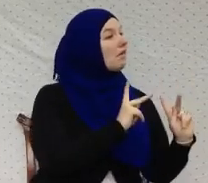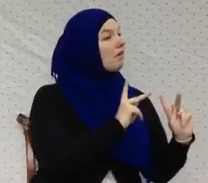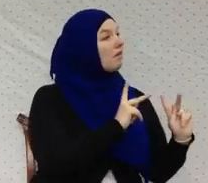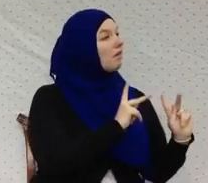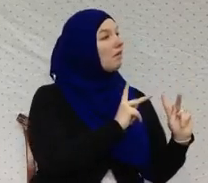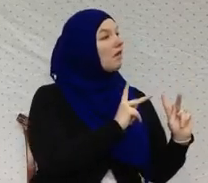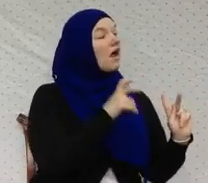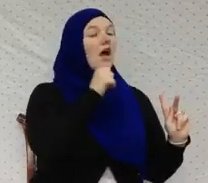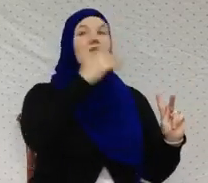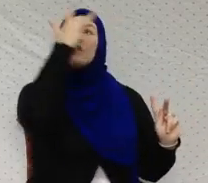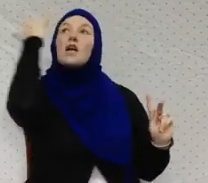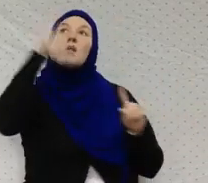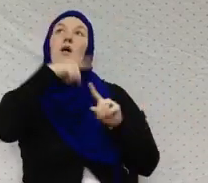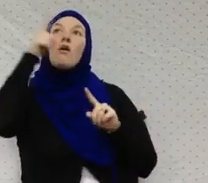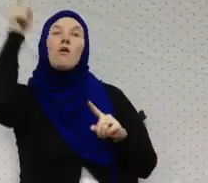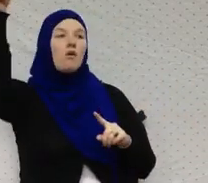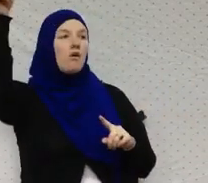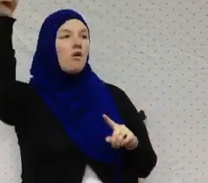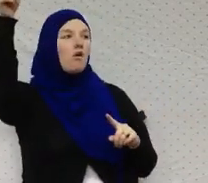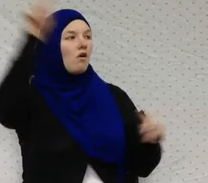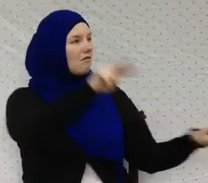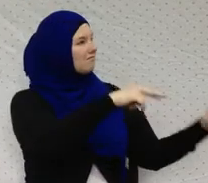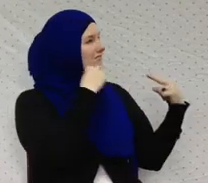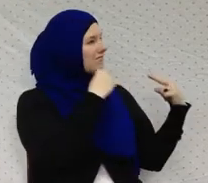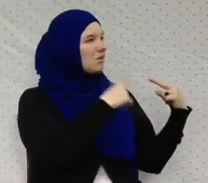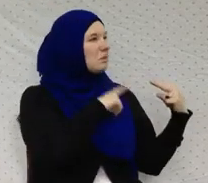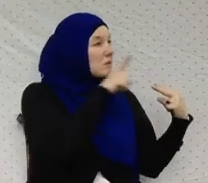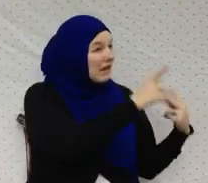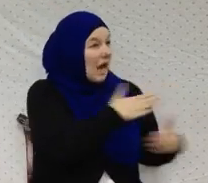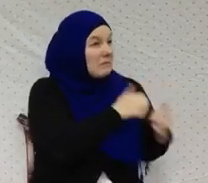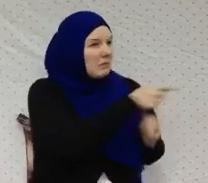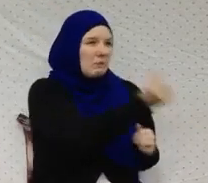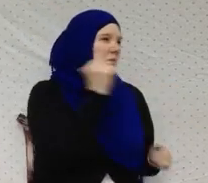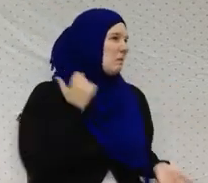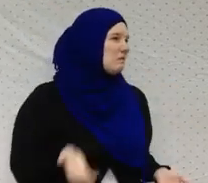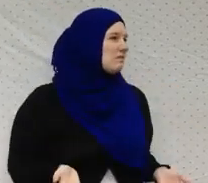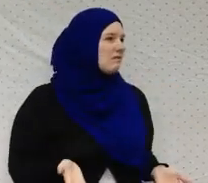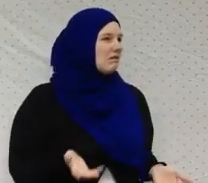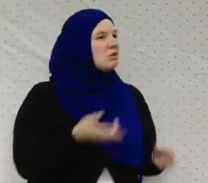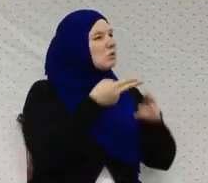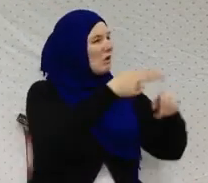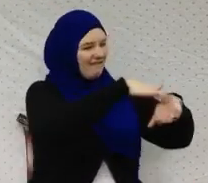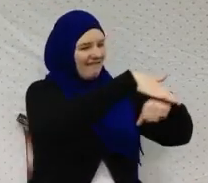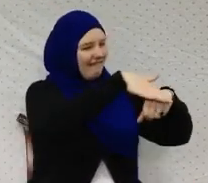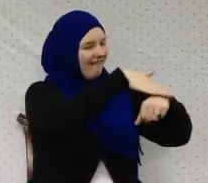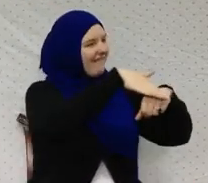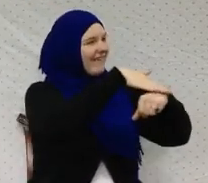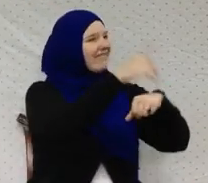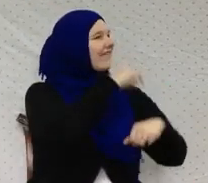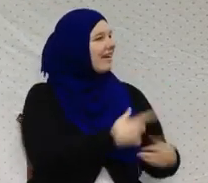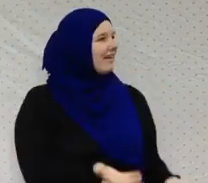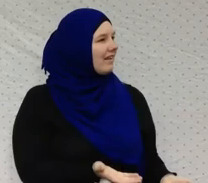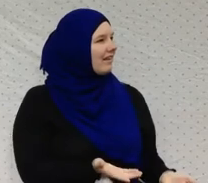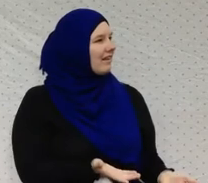people at the expense of displeasing Allah, they will never be happy with you. من طلب